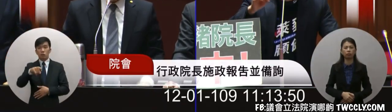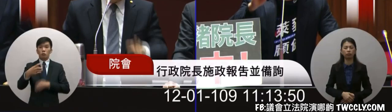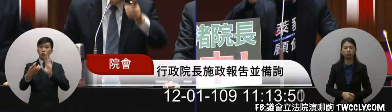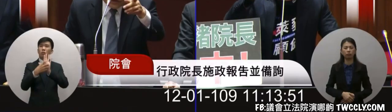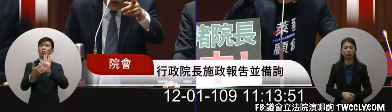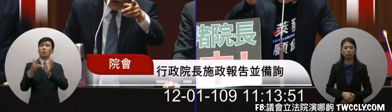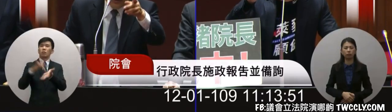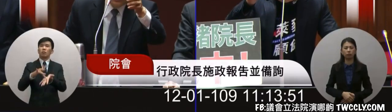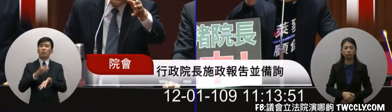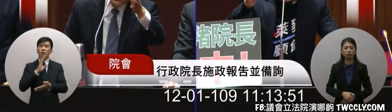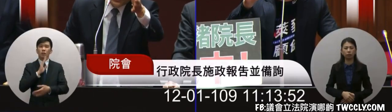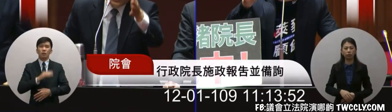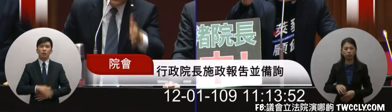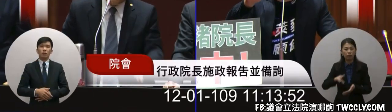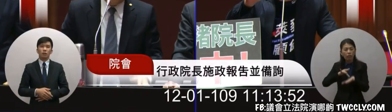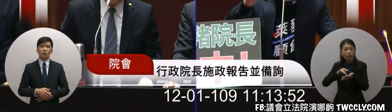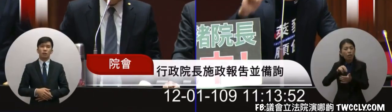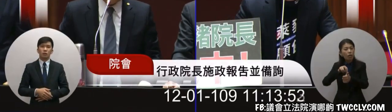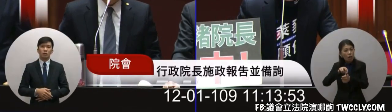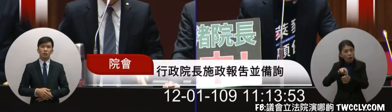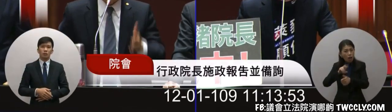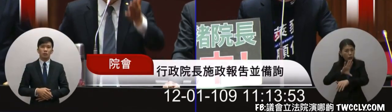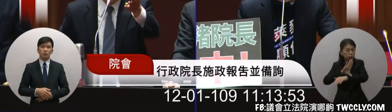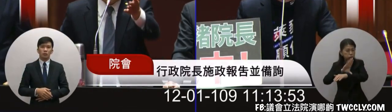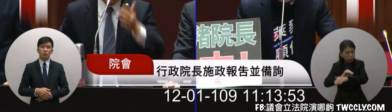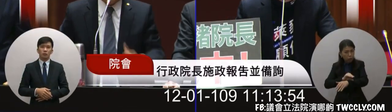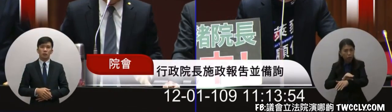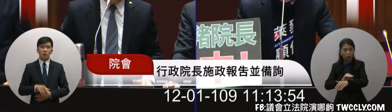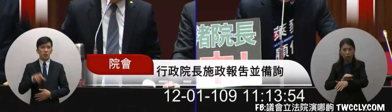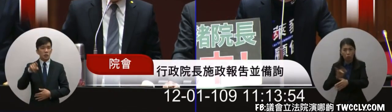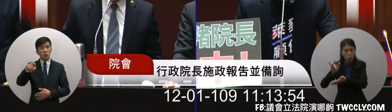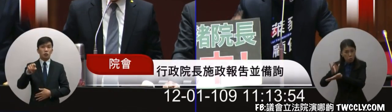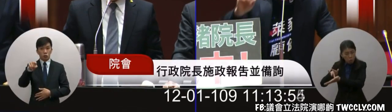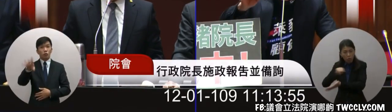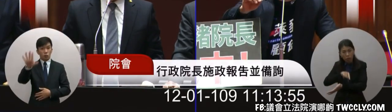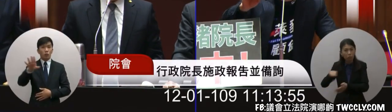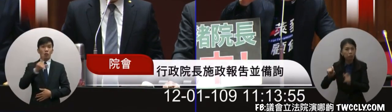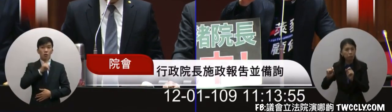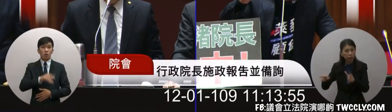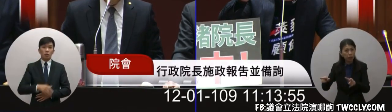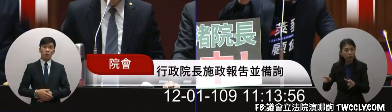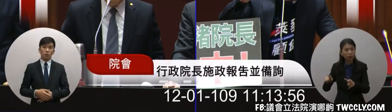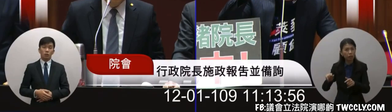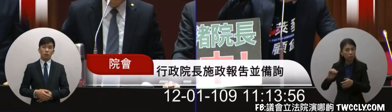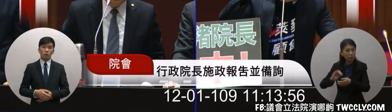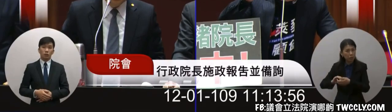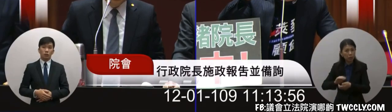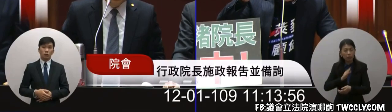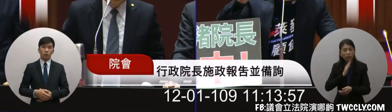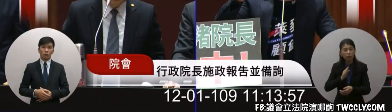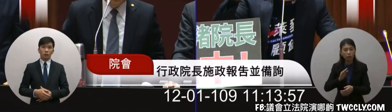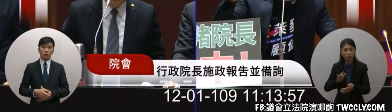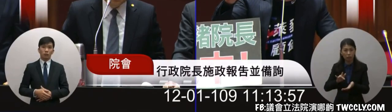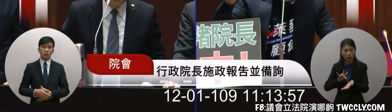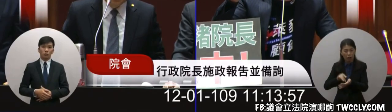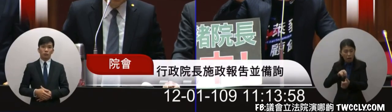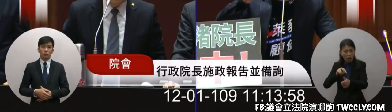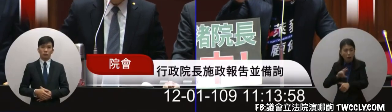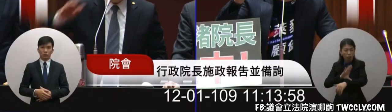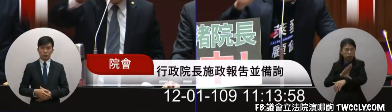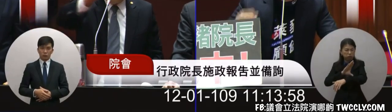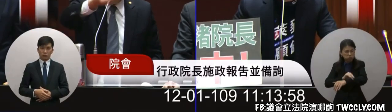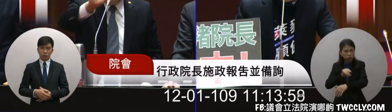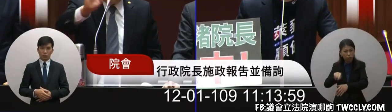对，所以含莱克多巴胺不等于有毒，对不对？ 你哪里讲啊？ 是我只是请教院长，你认为含莱克多巴胺等于有毒，